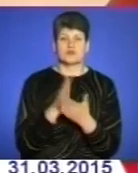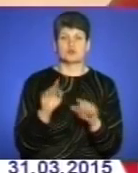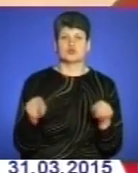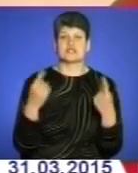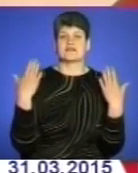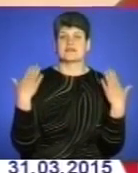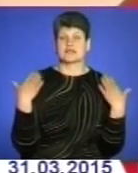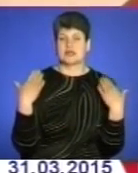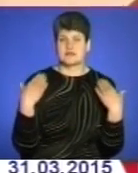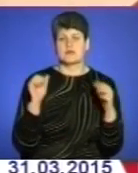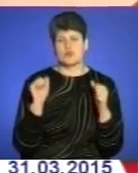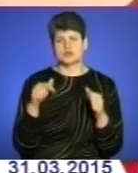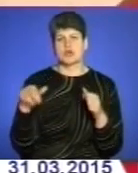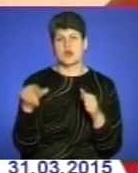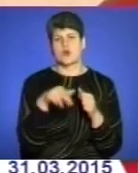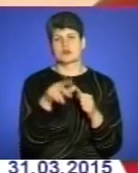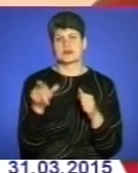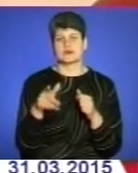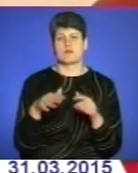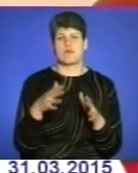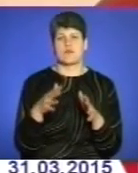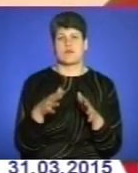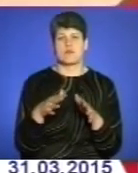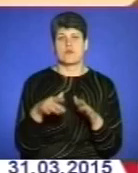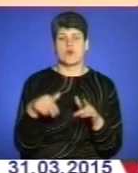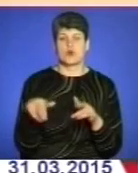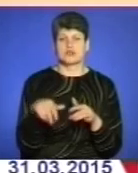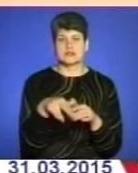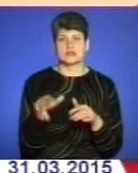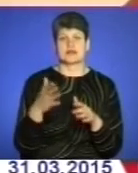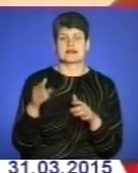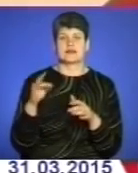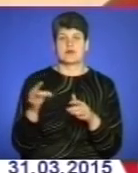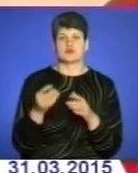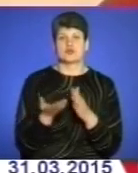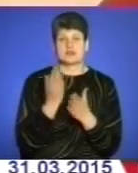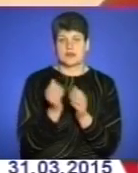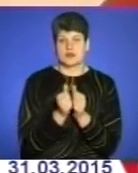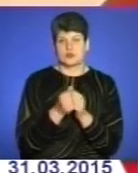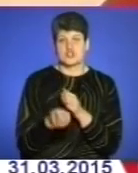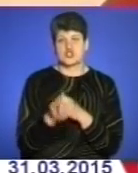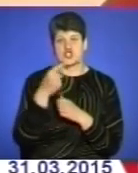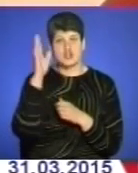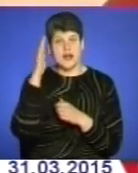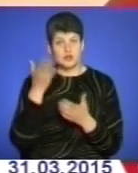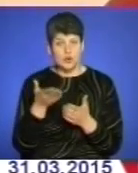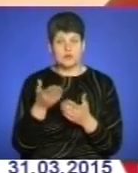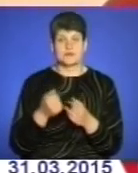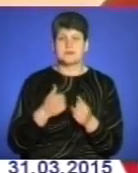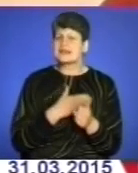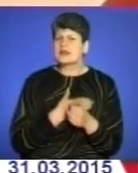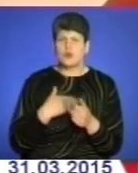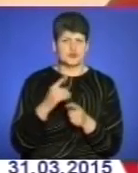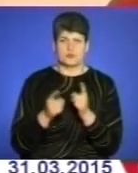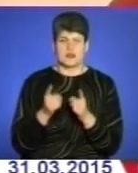ця рекреація. Ви можете ходити собі по траві босяком, тут поруч є джерело. Тобто ми не хочемо міняти парк, ми